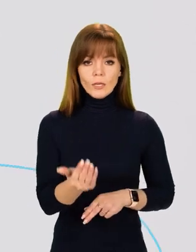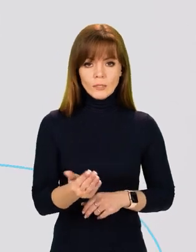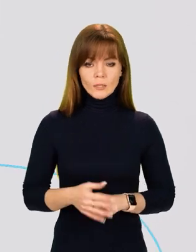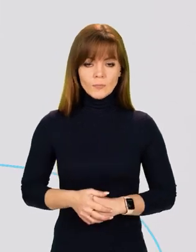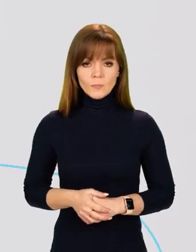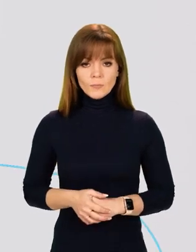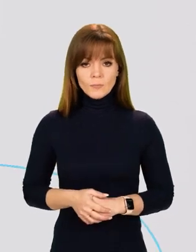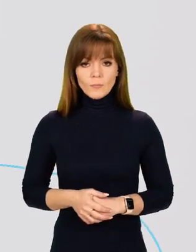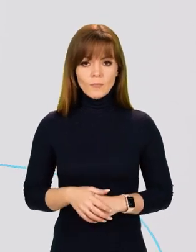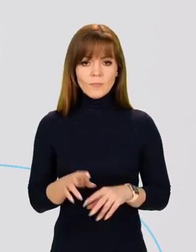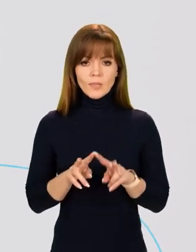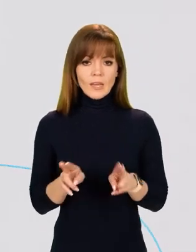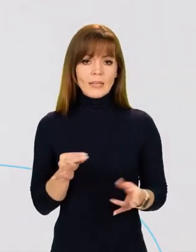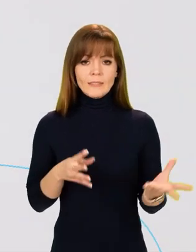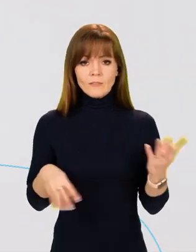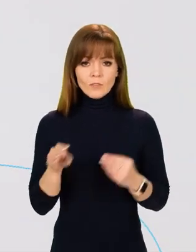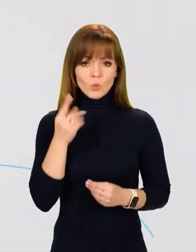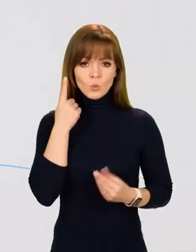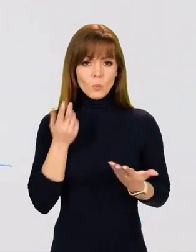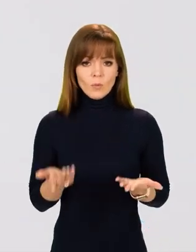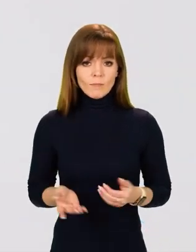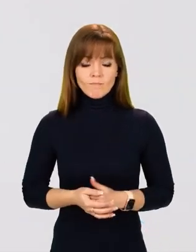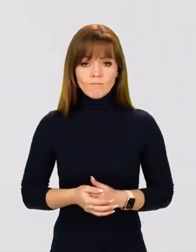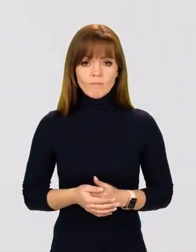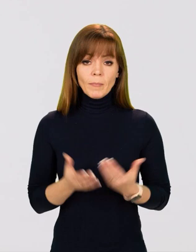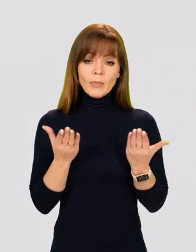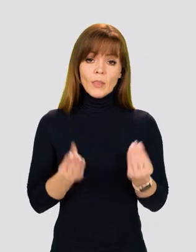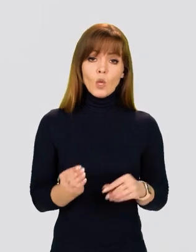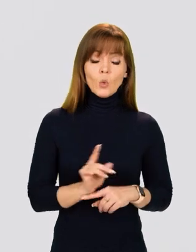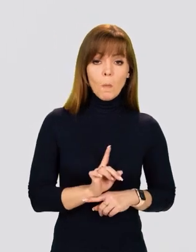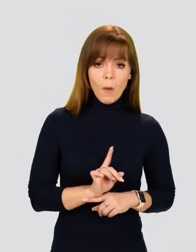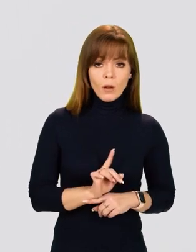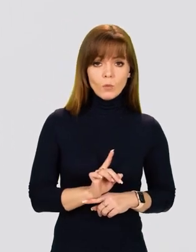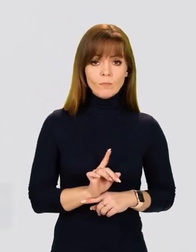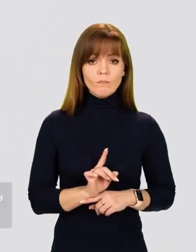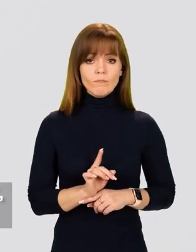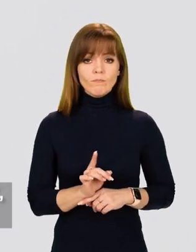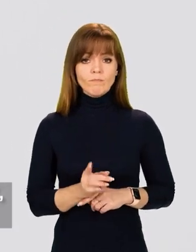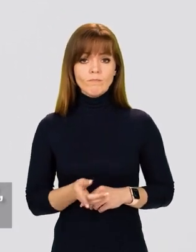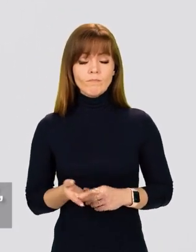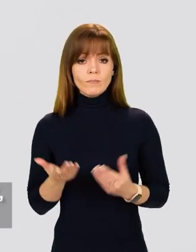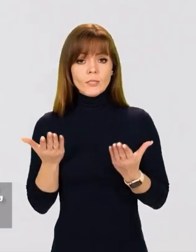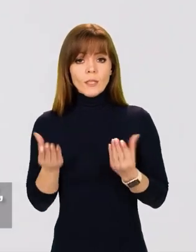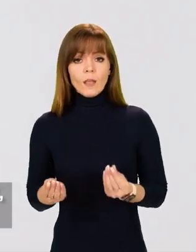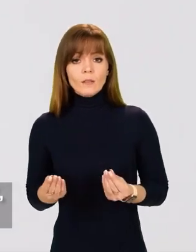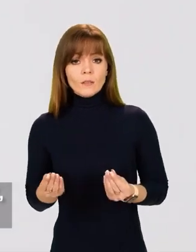Скажи чесно, як ти? Як і всі, думаю. День нормально.